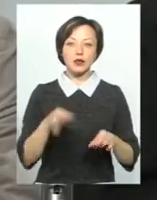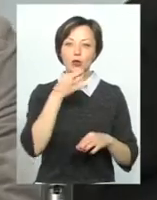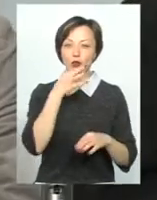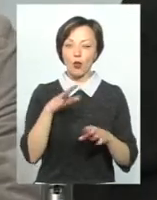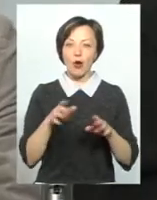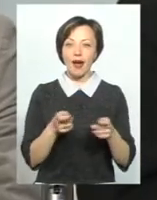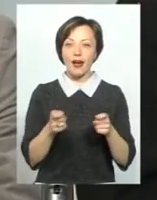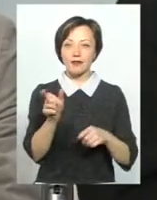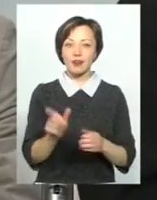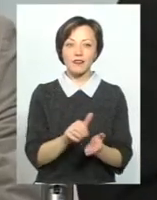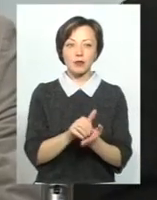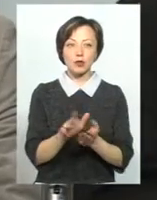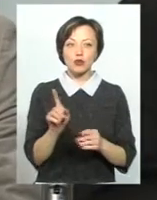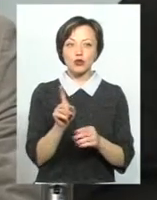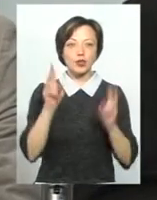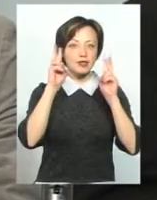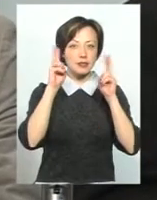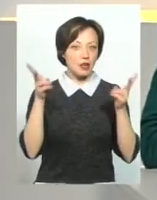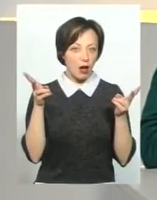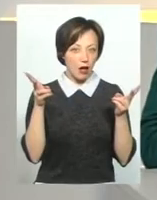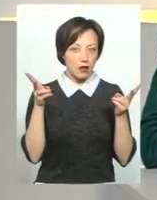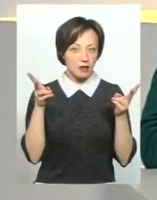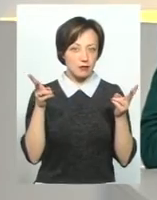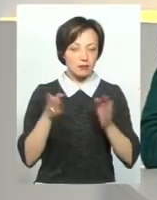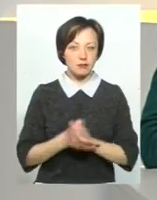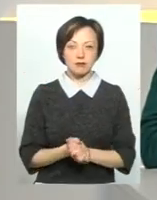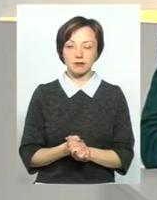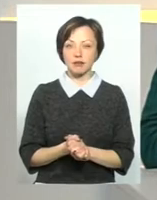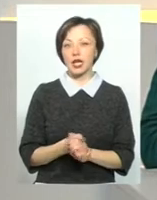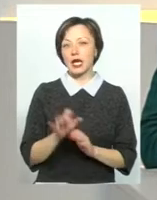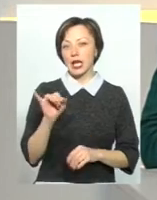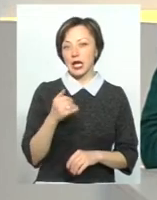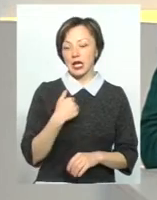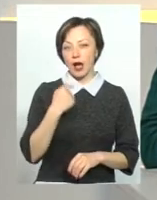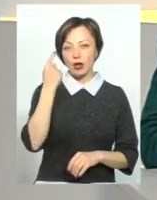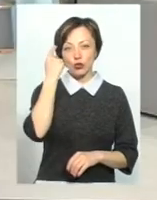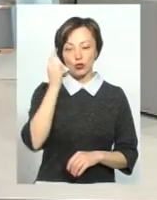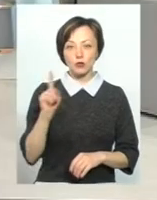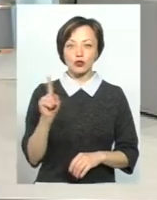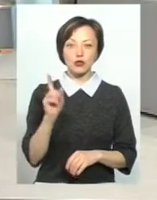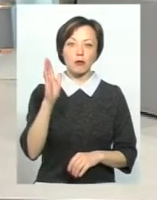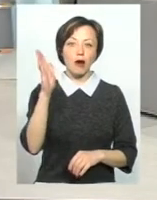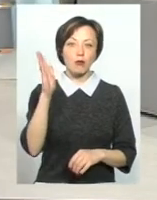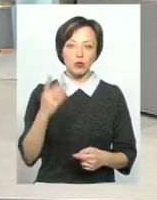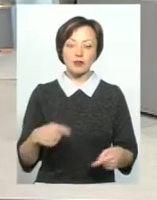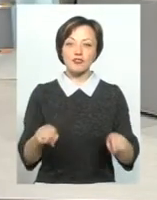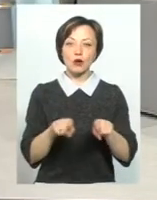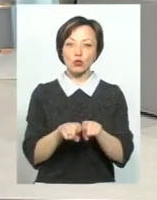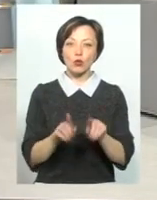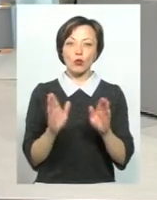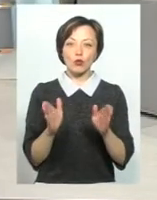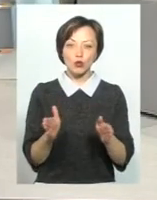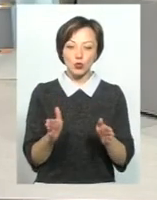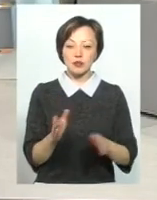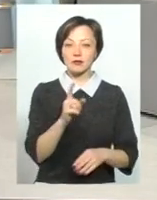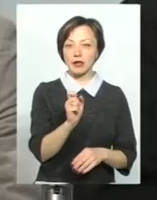відказатись від того, чого він не знає. І я думаю, що майбутнє все одно буде за